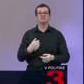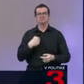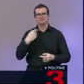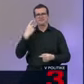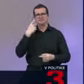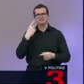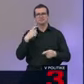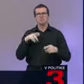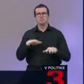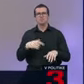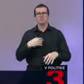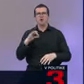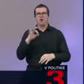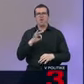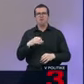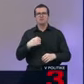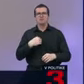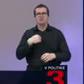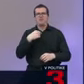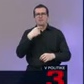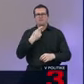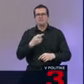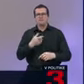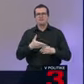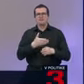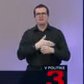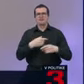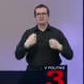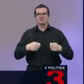si, že hnutie Olano a Inova sa vyjadra pred prezidentskými voľbami.